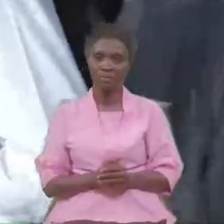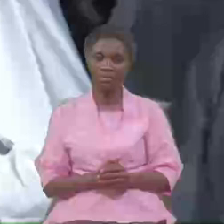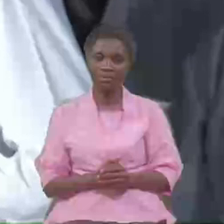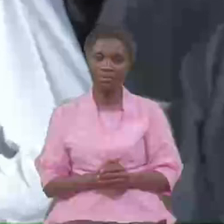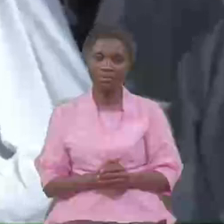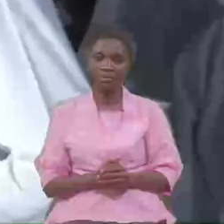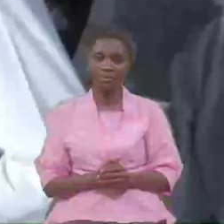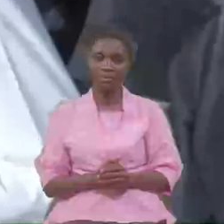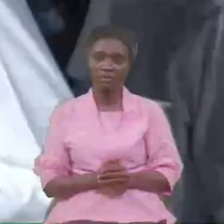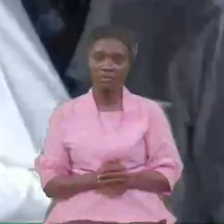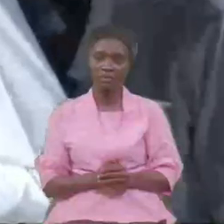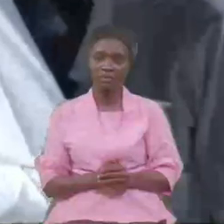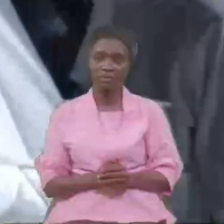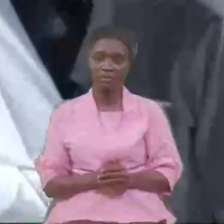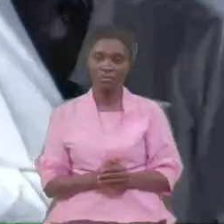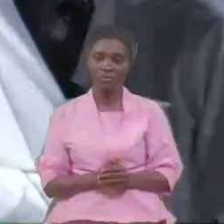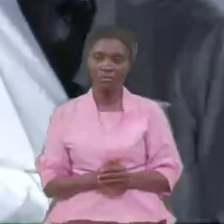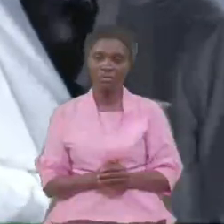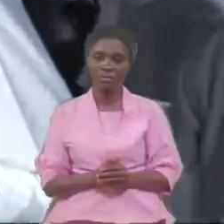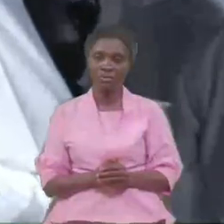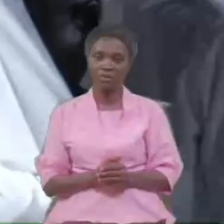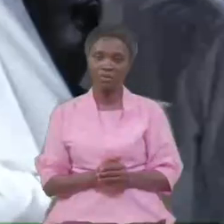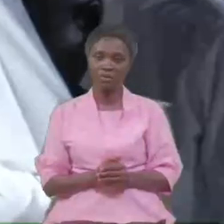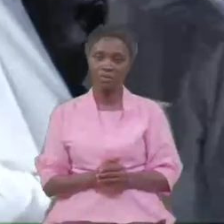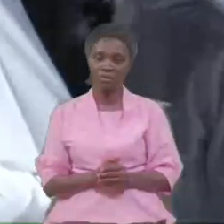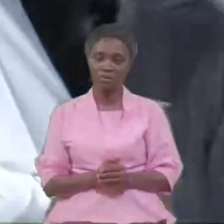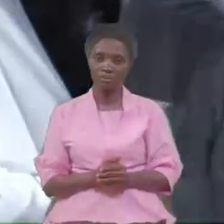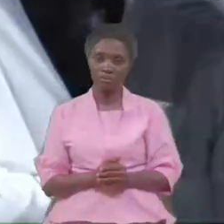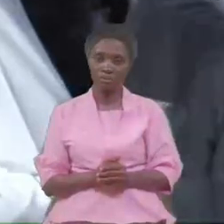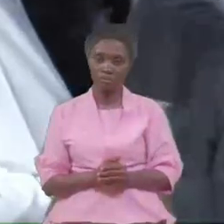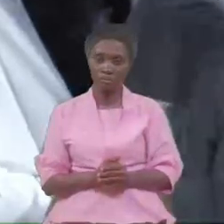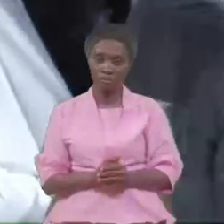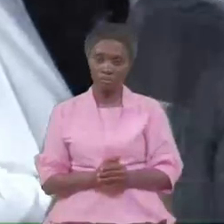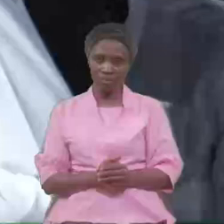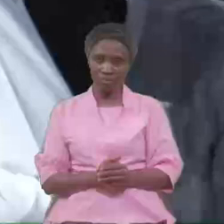remplir le formulaire là et vous le soumettez.